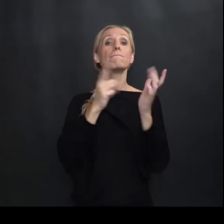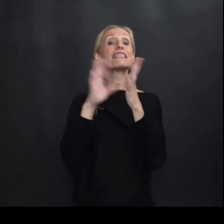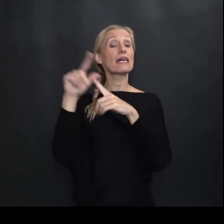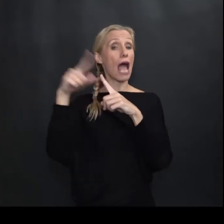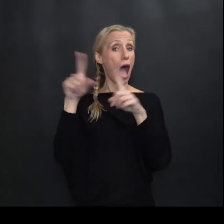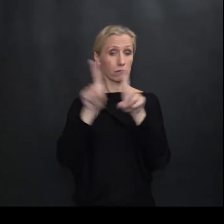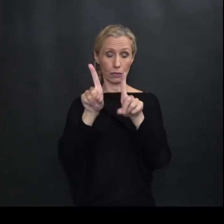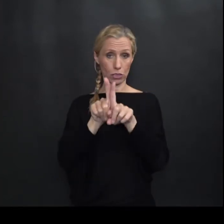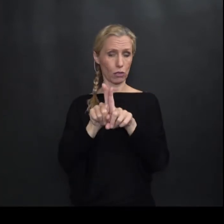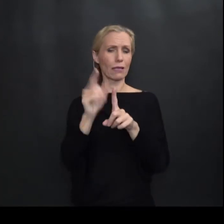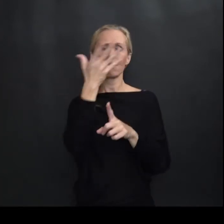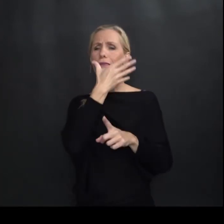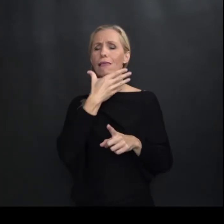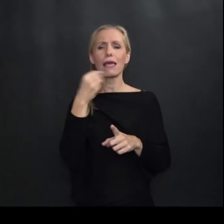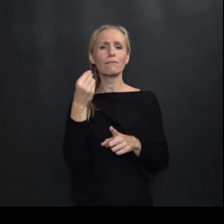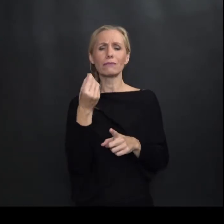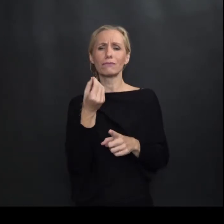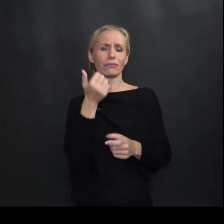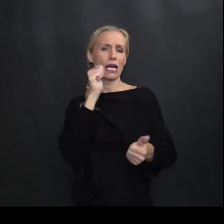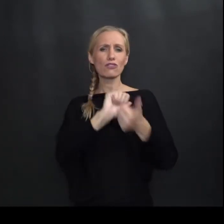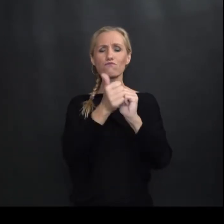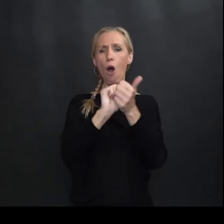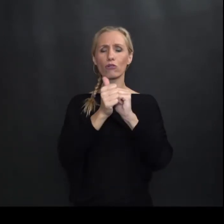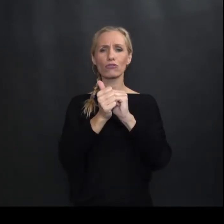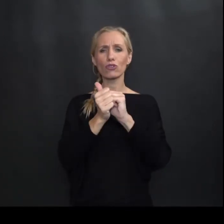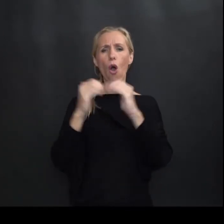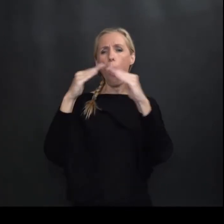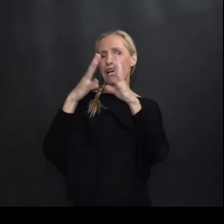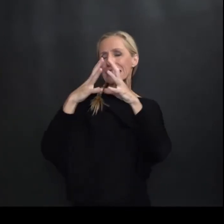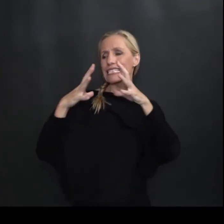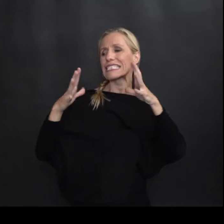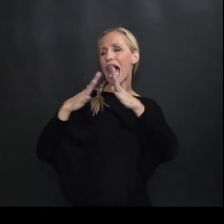Maserati Isto jedna ovako sportsko